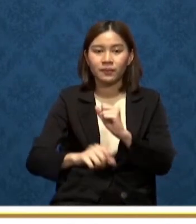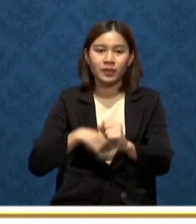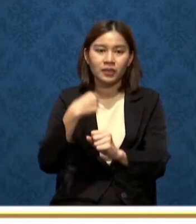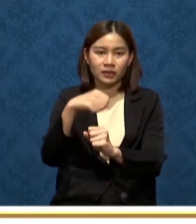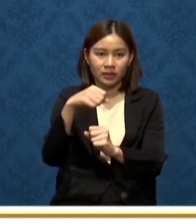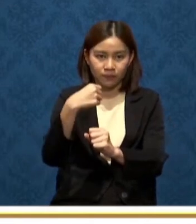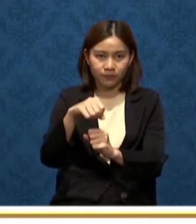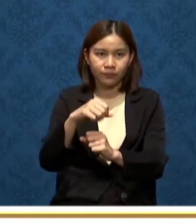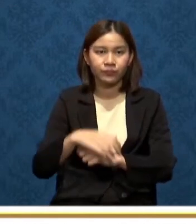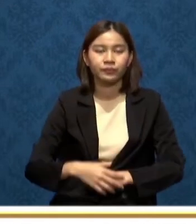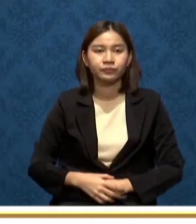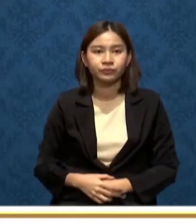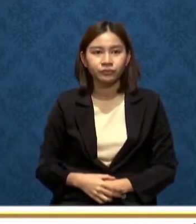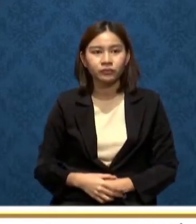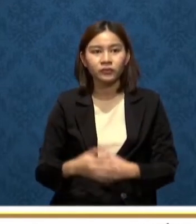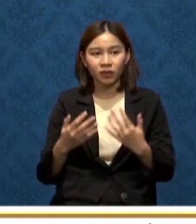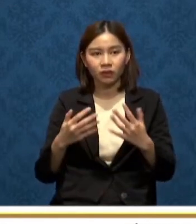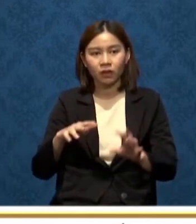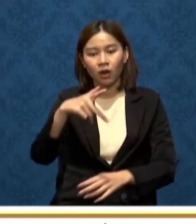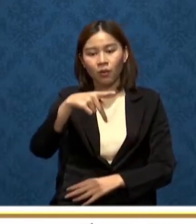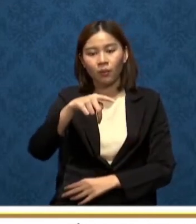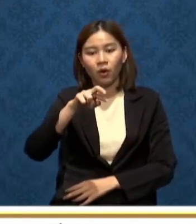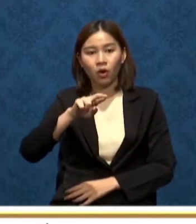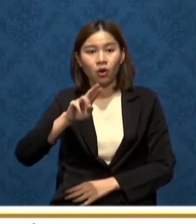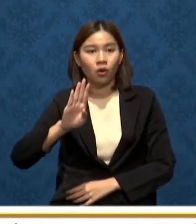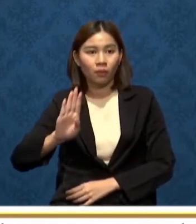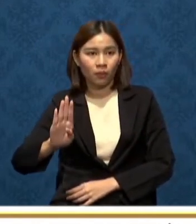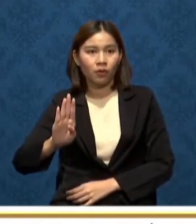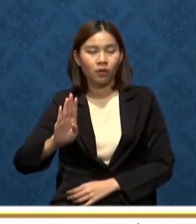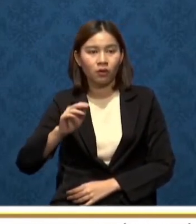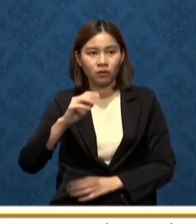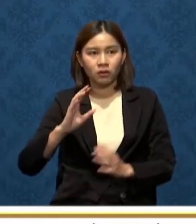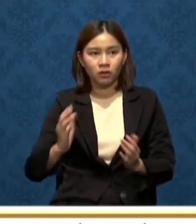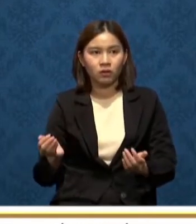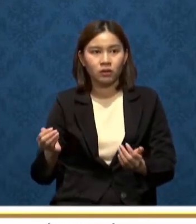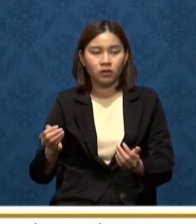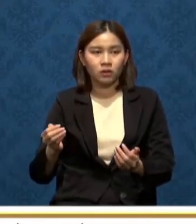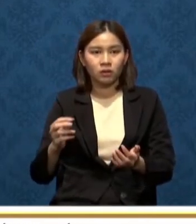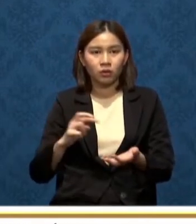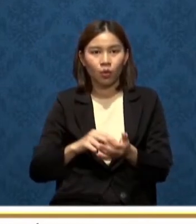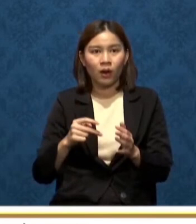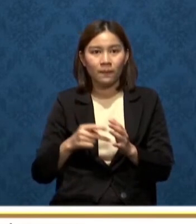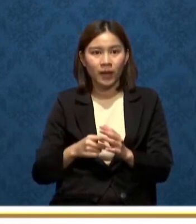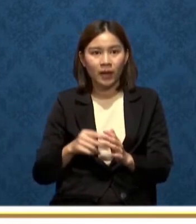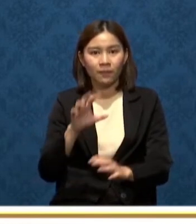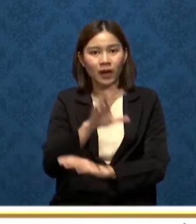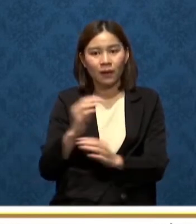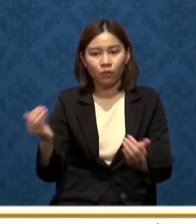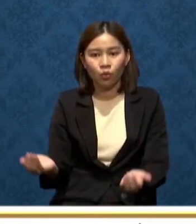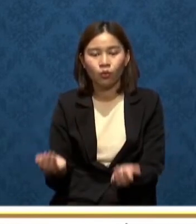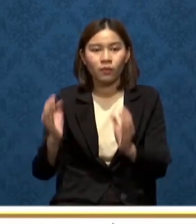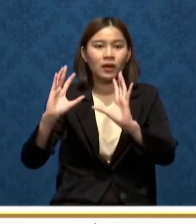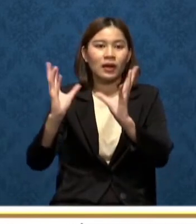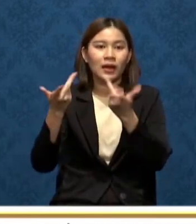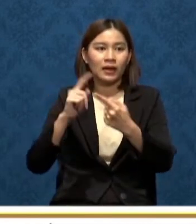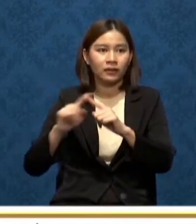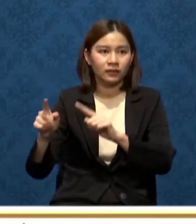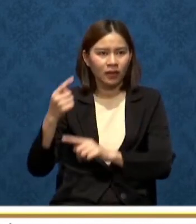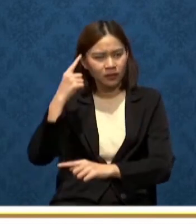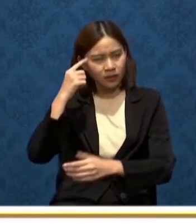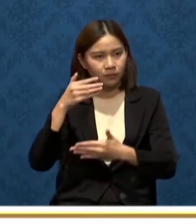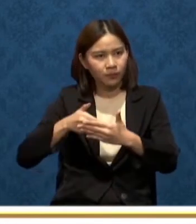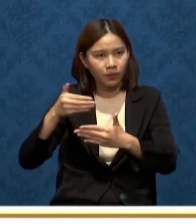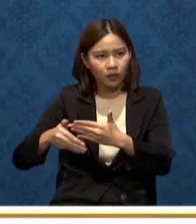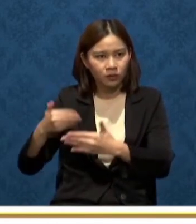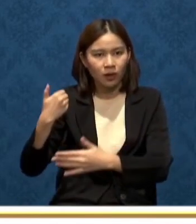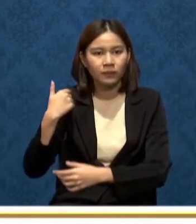นกระทั่งพรบอุมหายของเรานั้นมีการประกาศใช้ไปแล้วก็ไม่แ่ใจวายัติดขัดเร